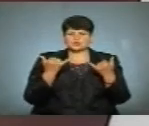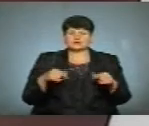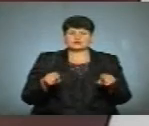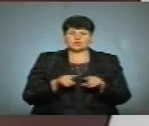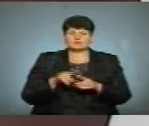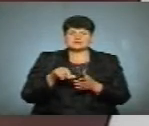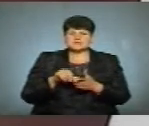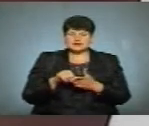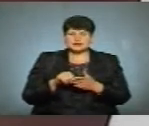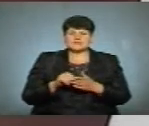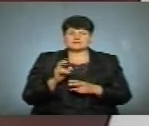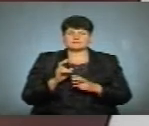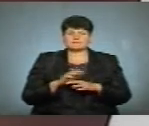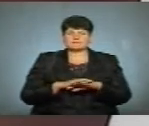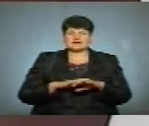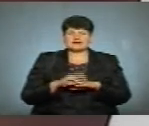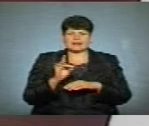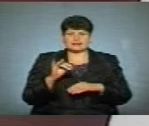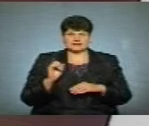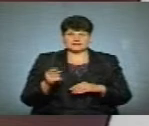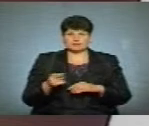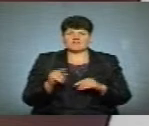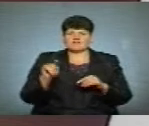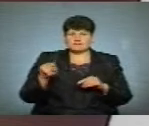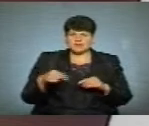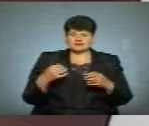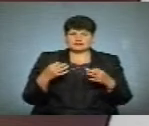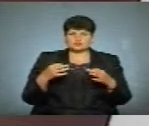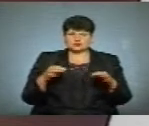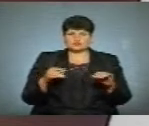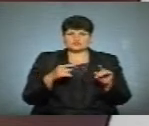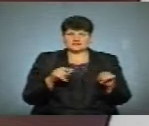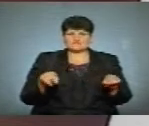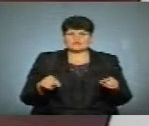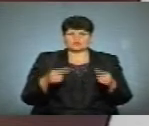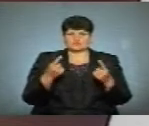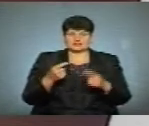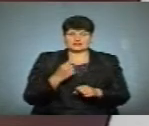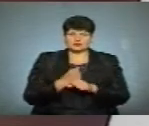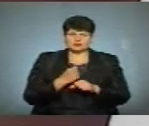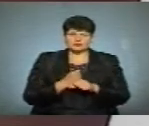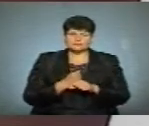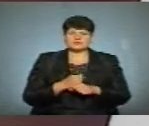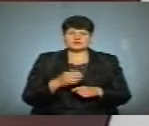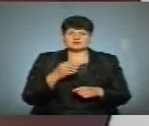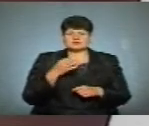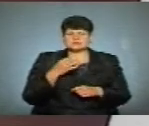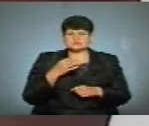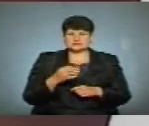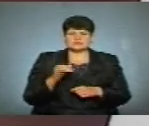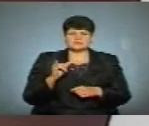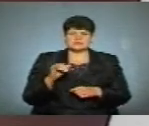представники промислових ринків Тернополя. Вимагали дозволити їм відновити роботу, розповіла координаторка акції протесту